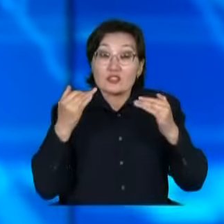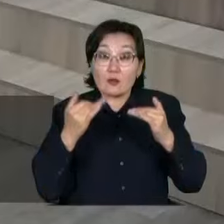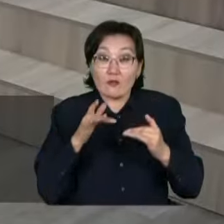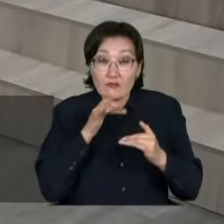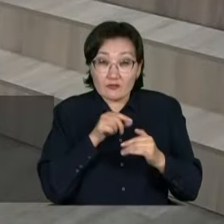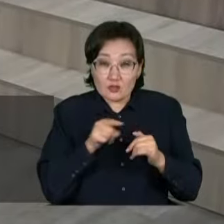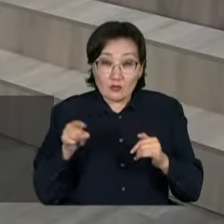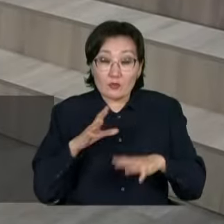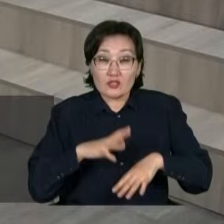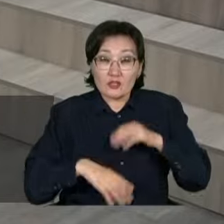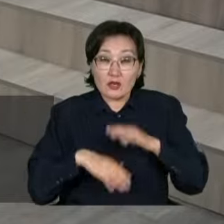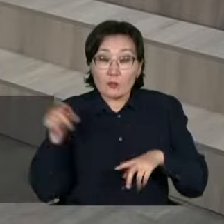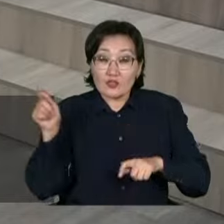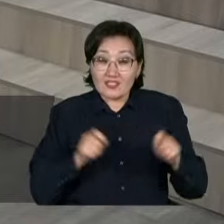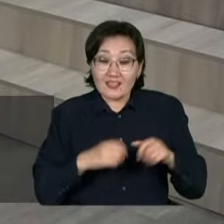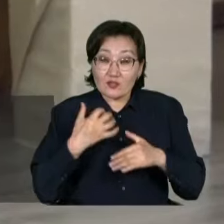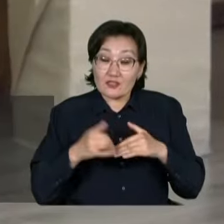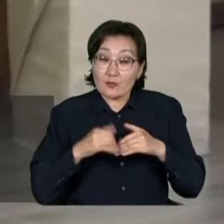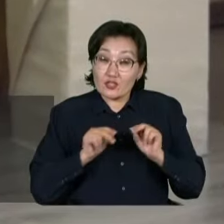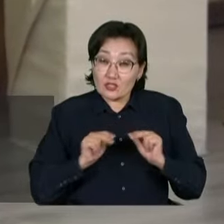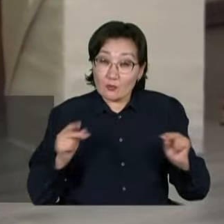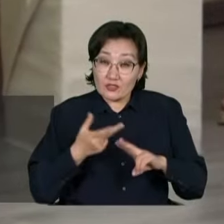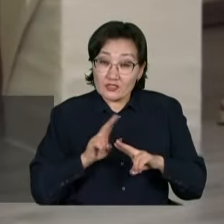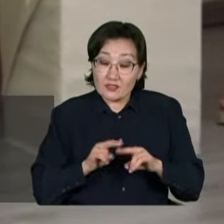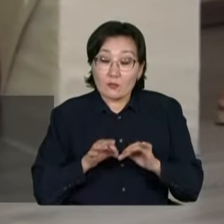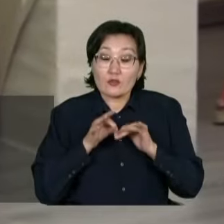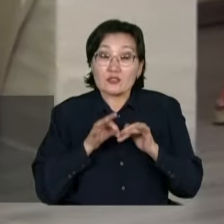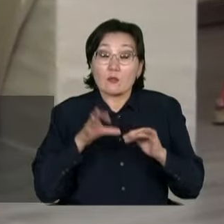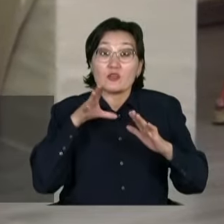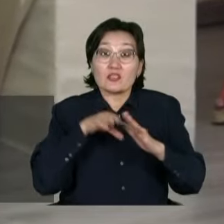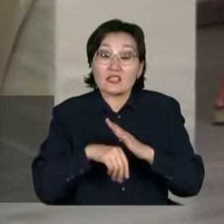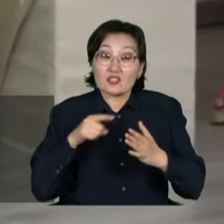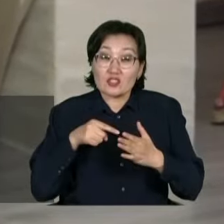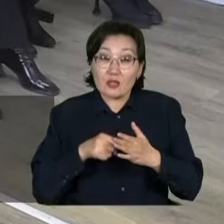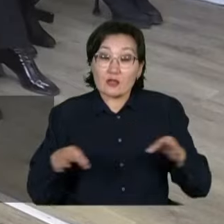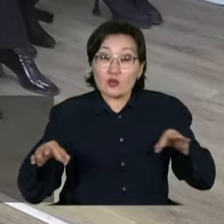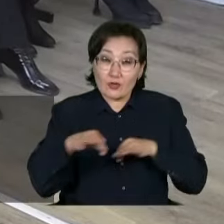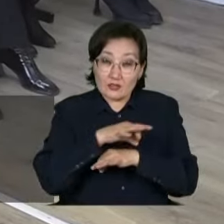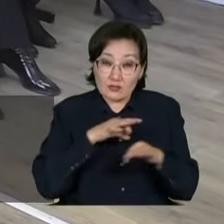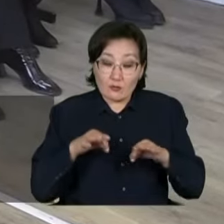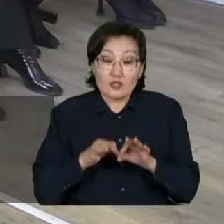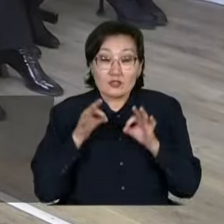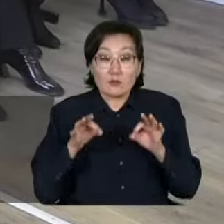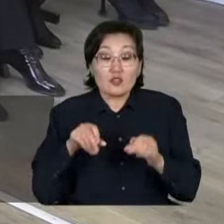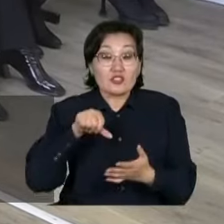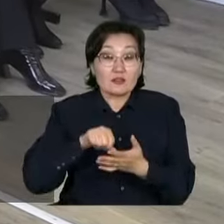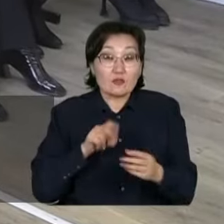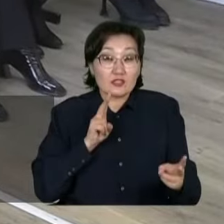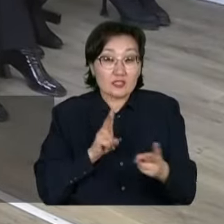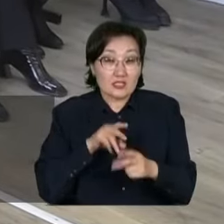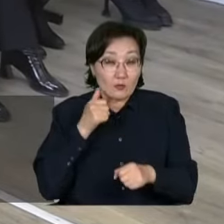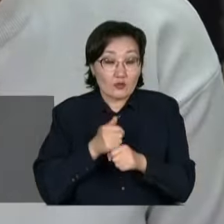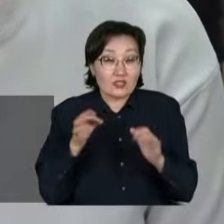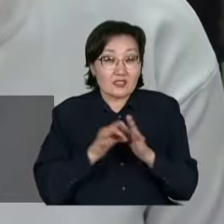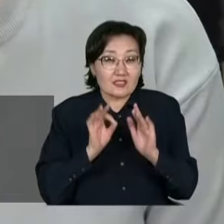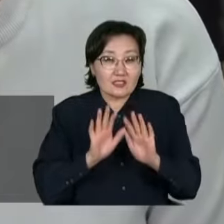время практикум-семинара среди педагогов, который организовали в рамках городского проекта. По словам участников встречи, главная цель